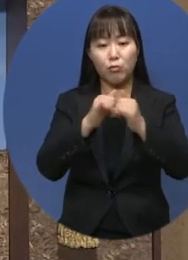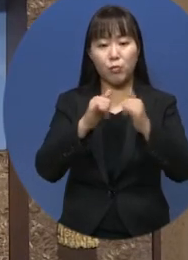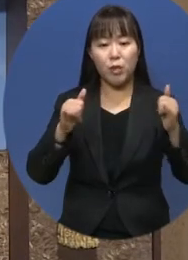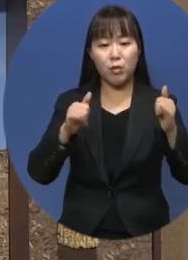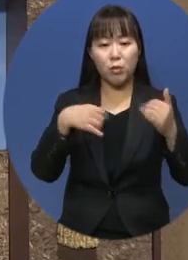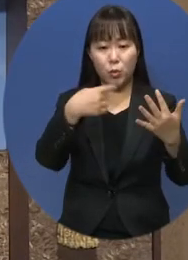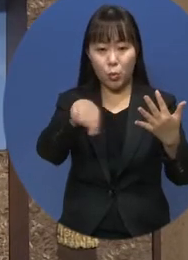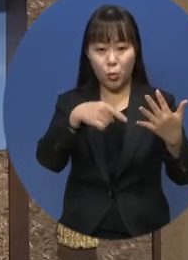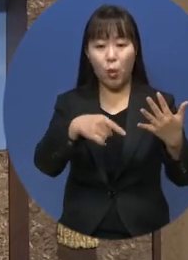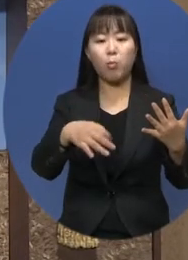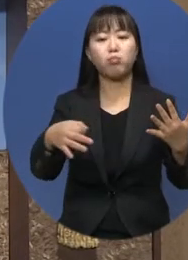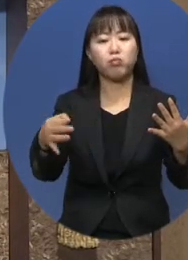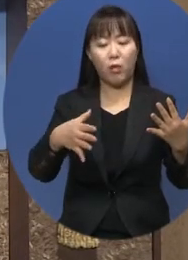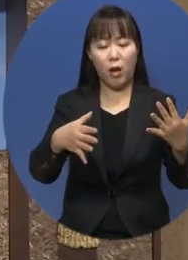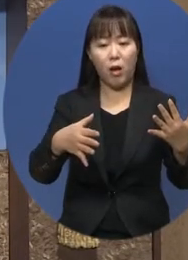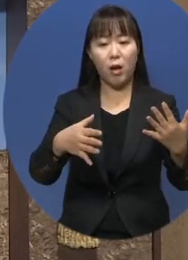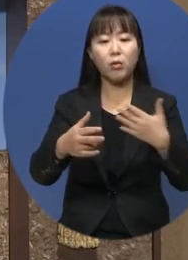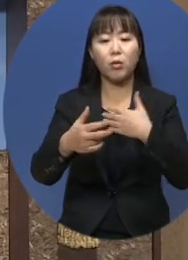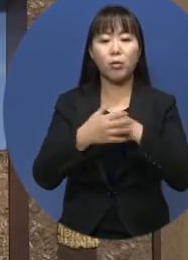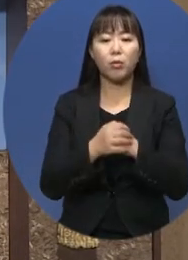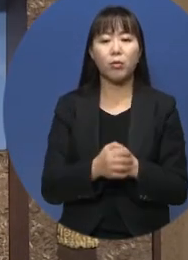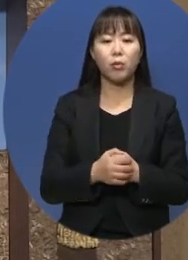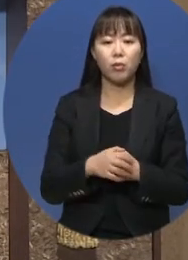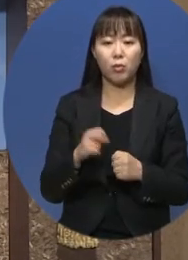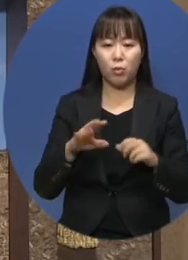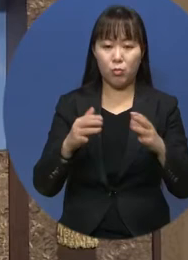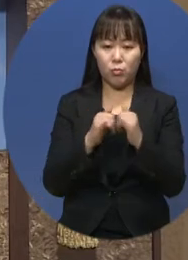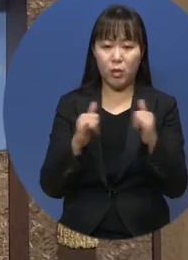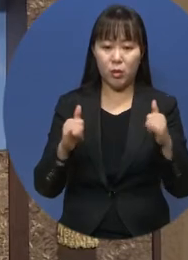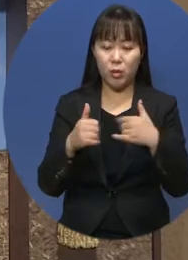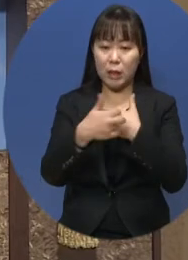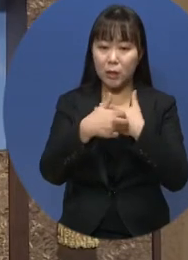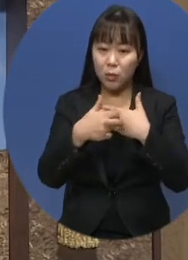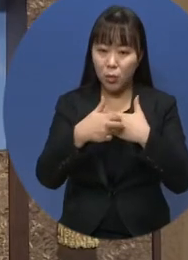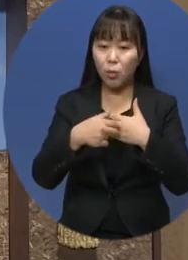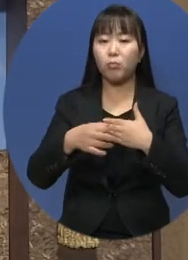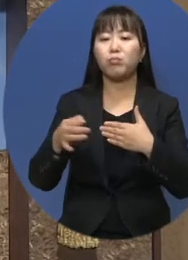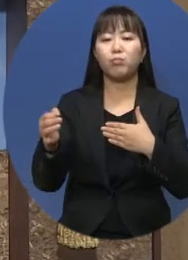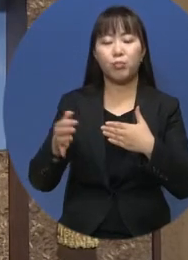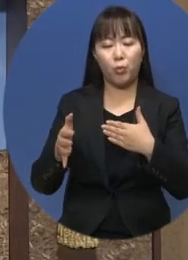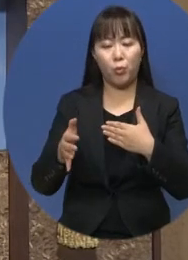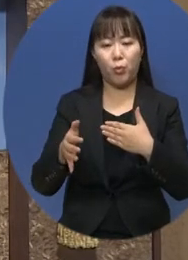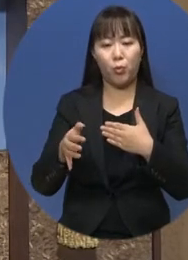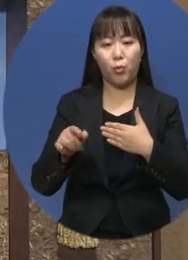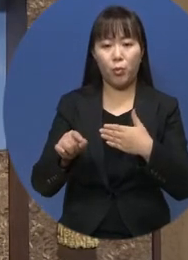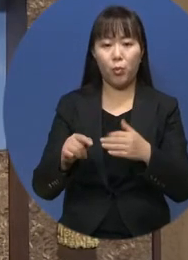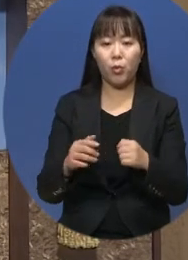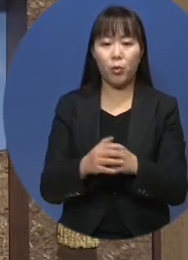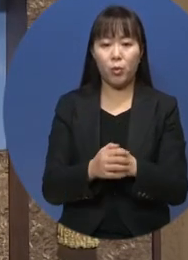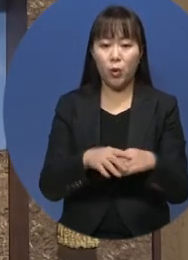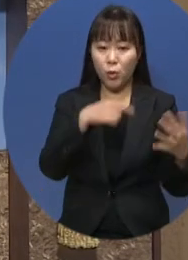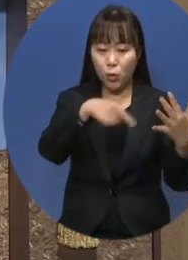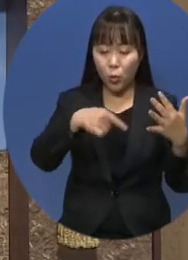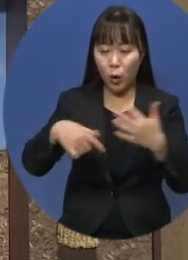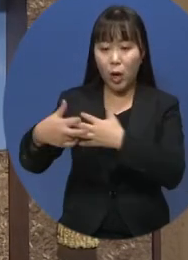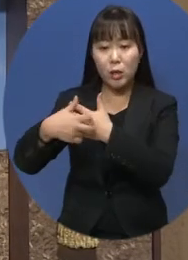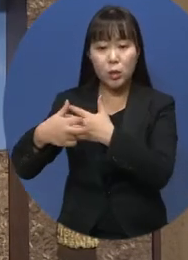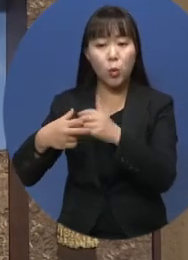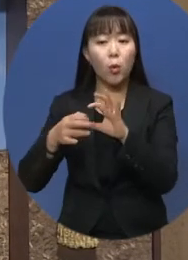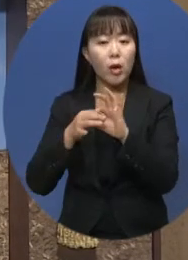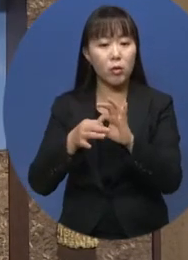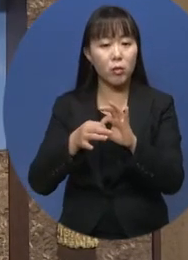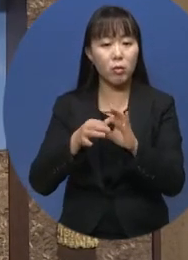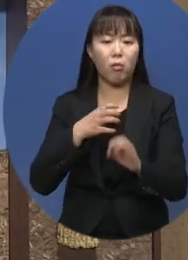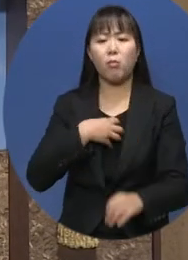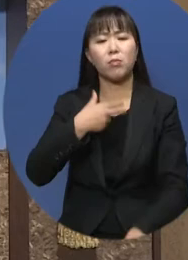국민들 무상 교육 우리 국민들 무상 의류 후 교육과 의료 와 관련해서는